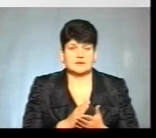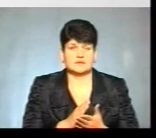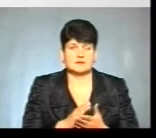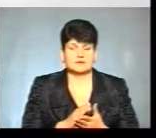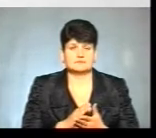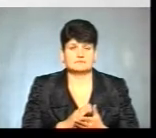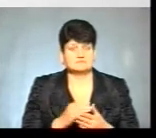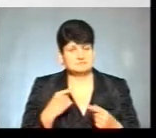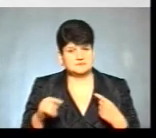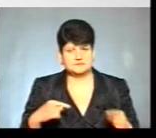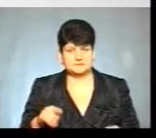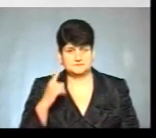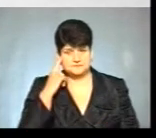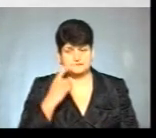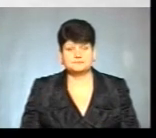поглядах?